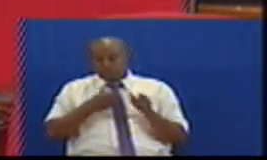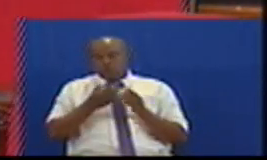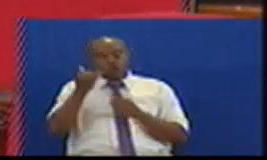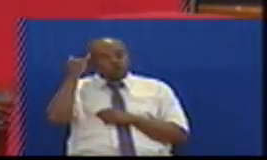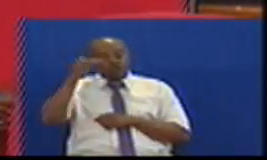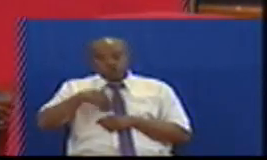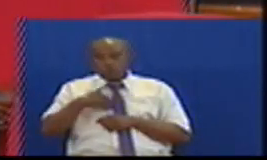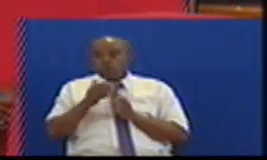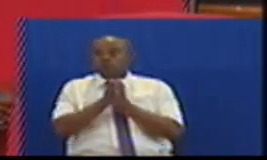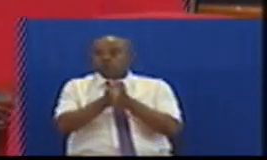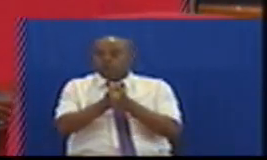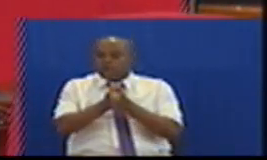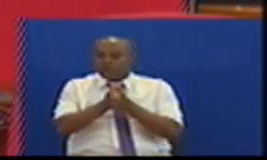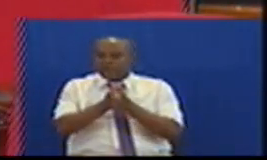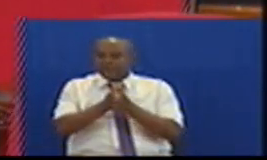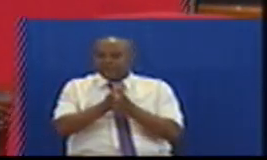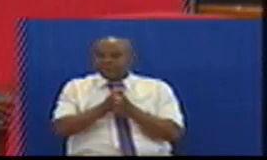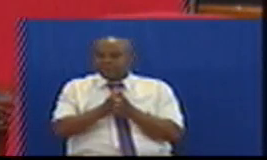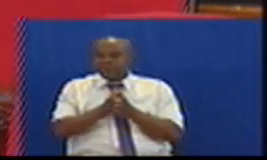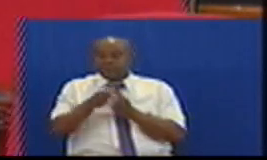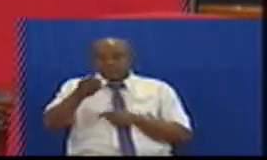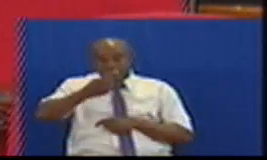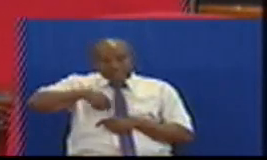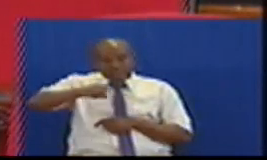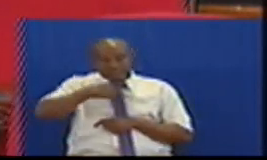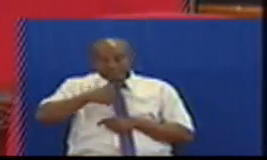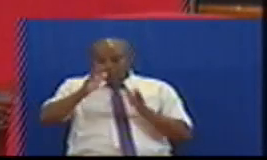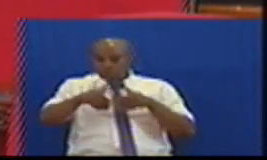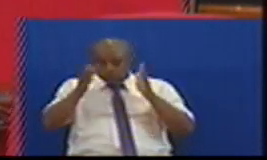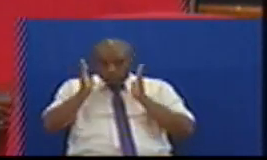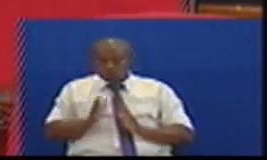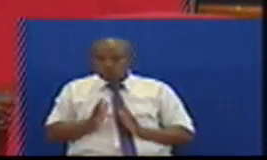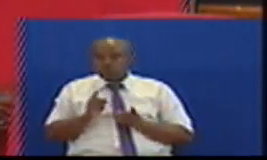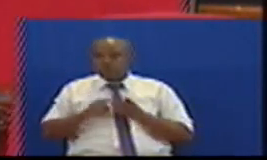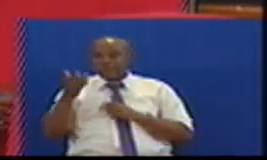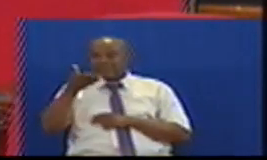Mheshimiwa Spika kwako mezani. Tuone sisi kama bunge lako tukufu pamoja na serikali